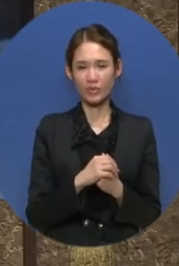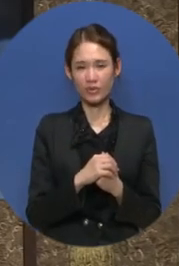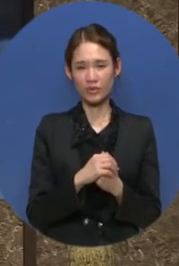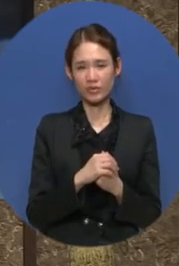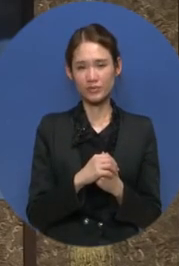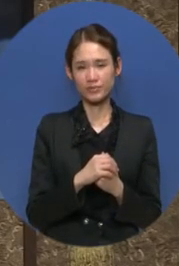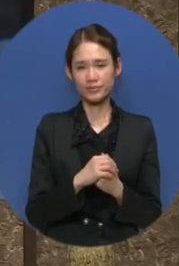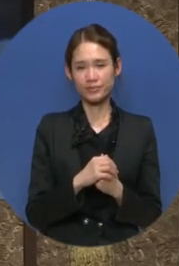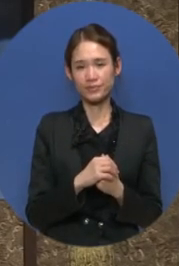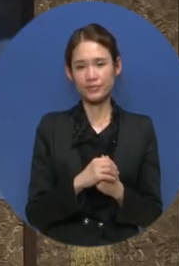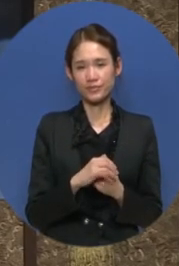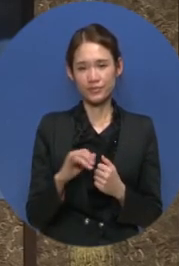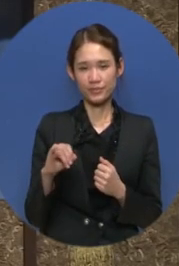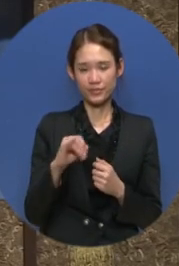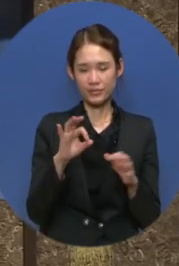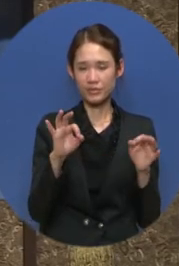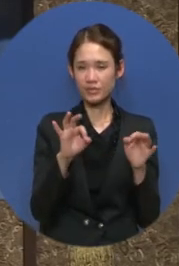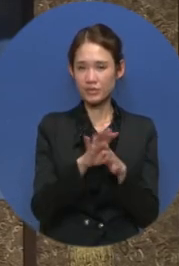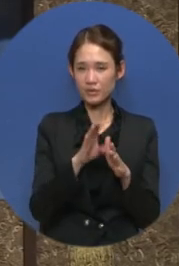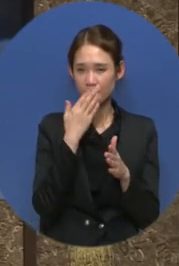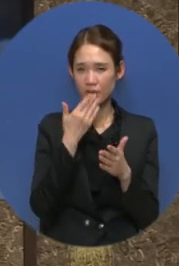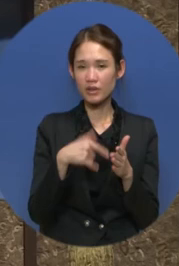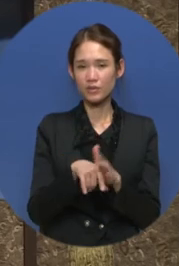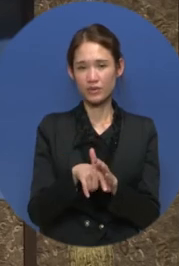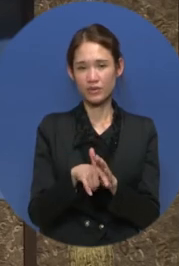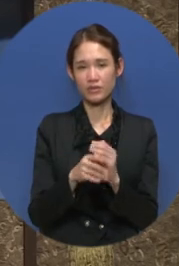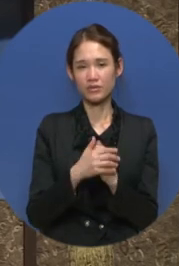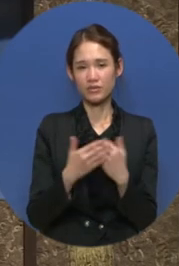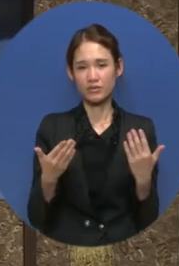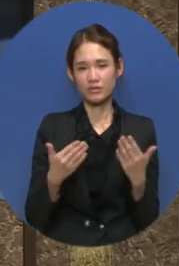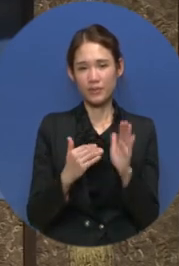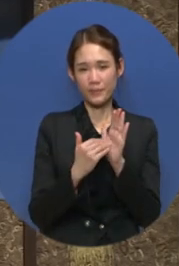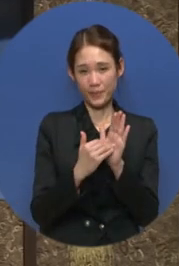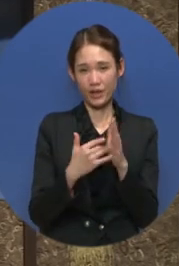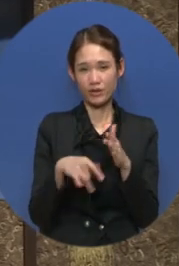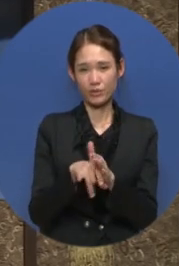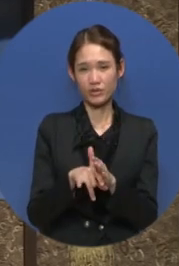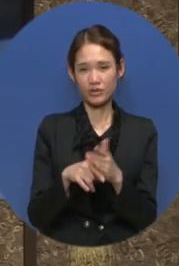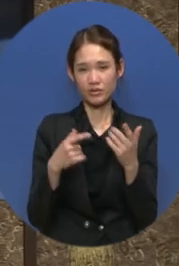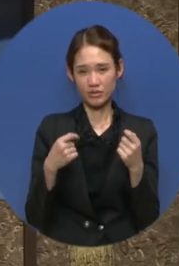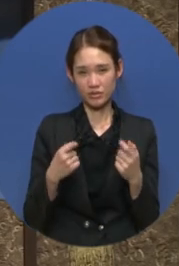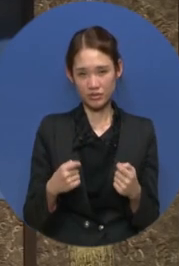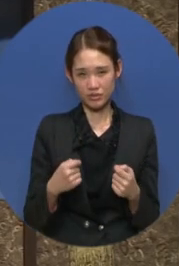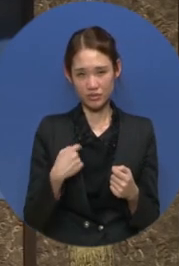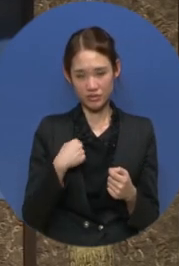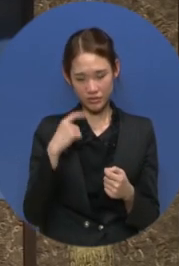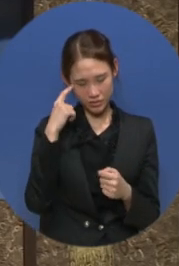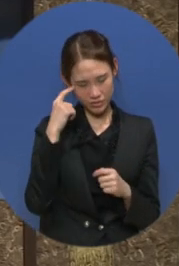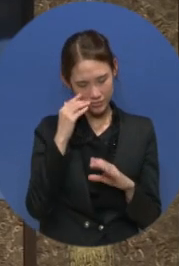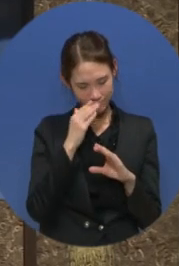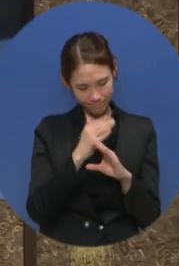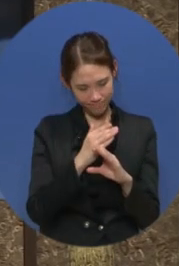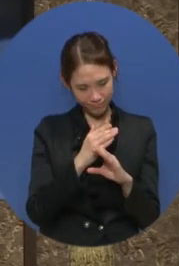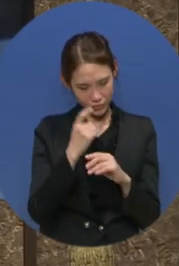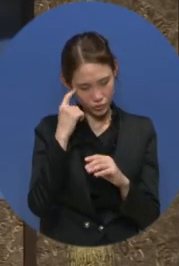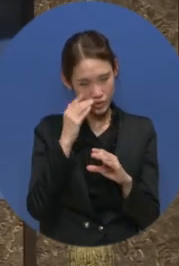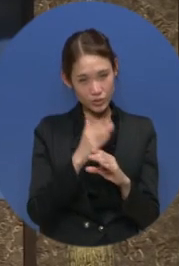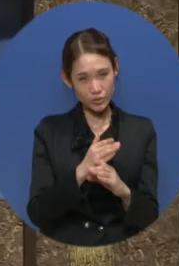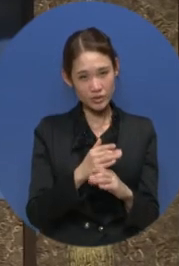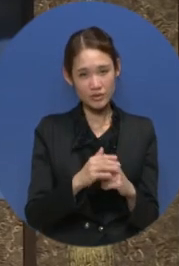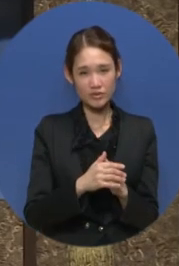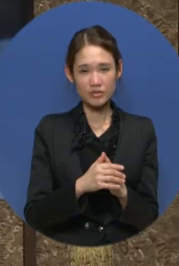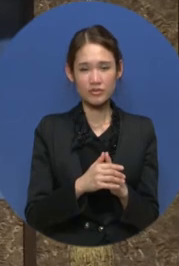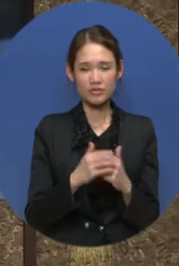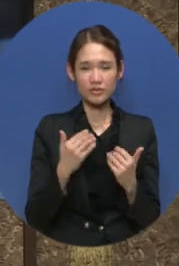항균을 병균 바이러스를 좀 제거할 수 있는 미리 예방할 수 있는 그런 걸 저희가 중점적으로